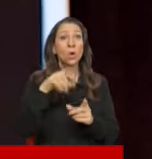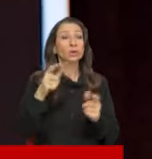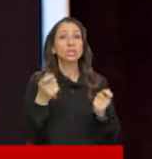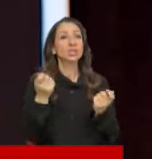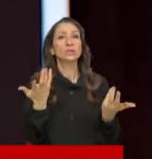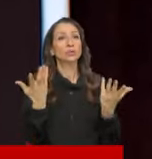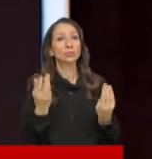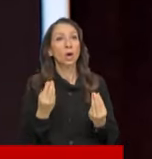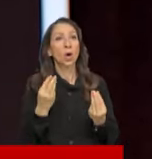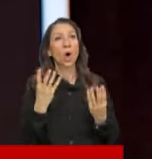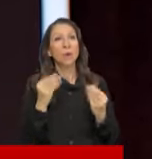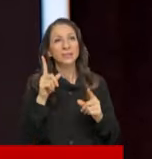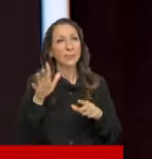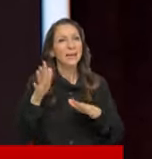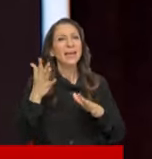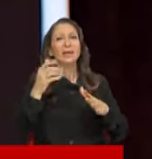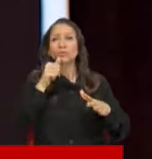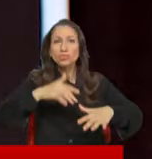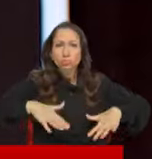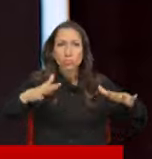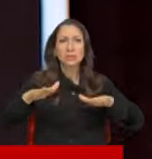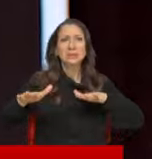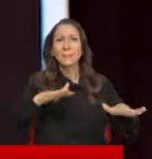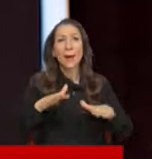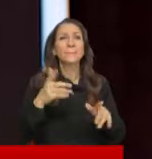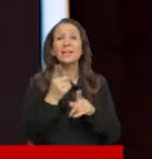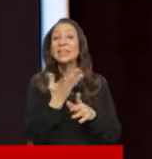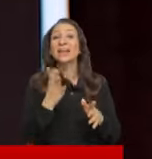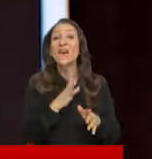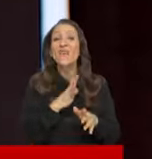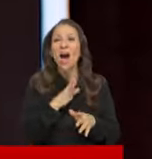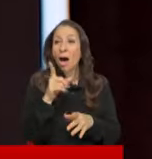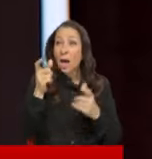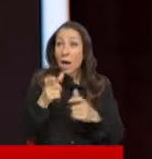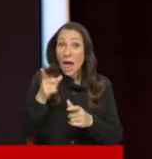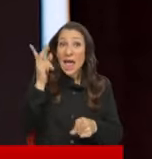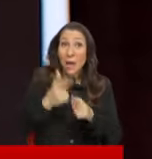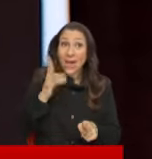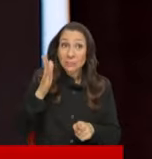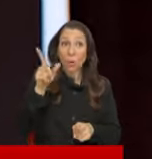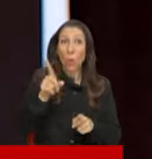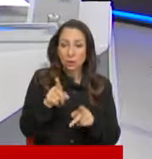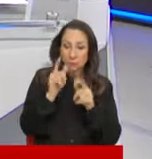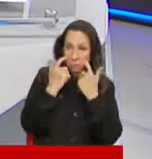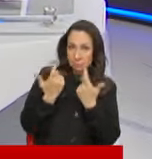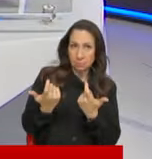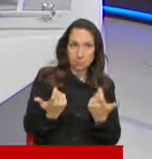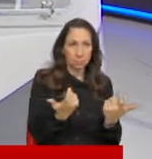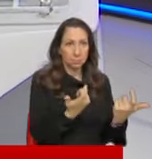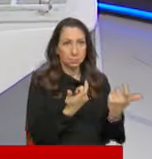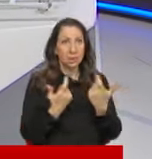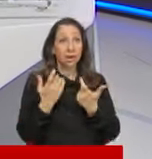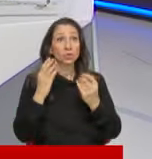şöyle olacak y yani olası bir afette nerede tehlike var nere anında ve hızlı müdahale edilmeli oradan gözetleyin yani